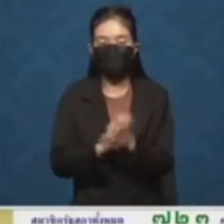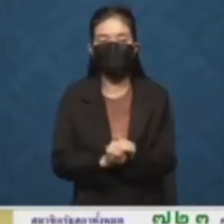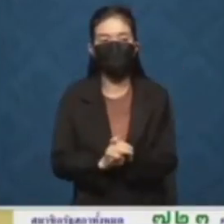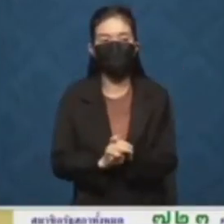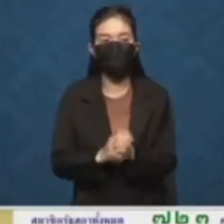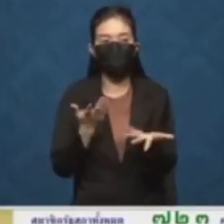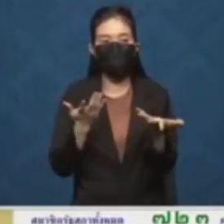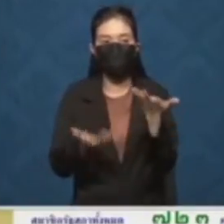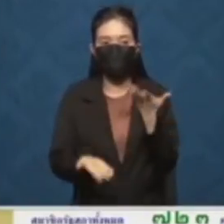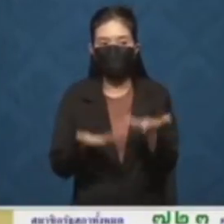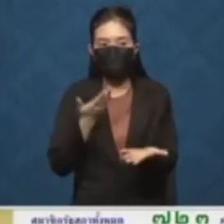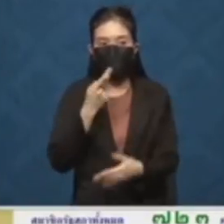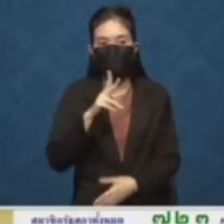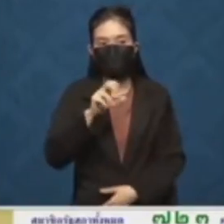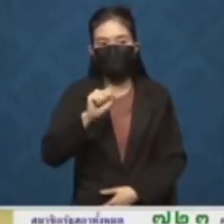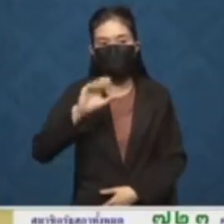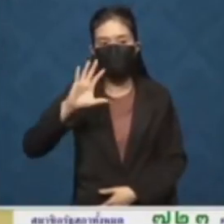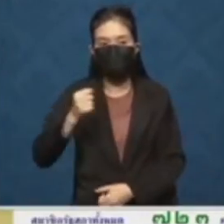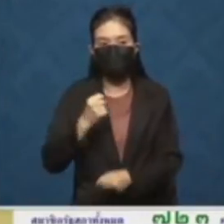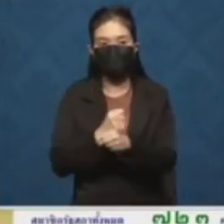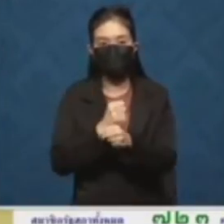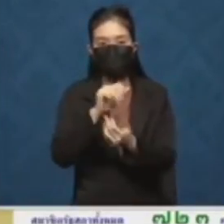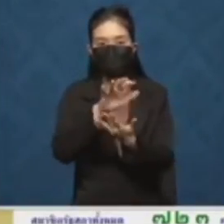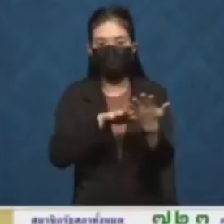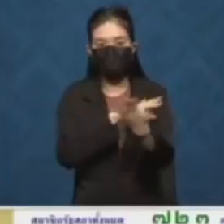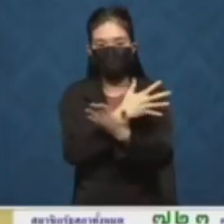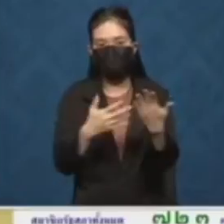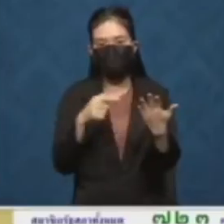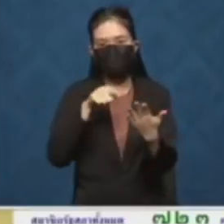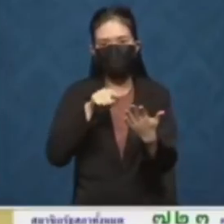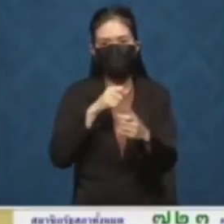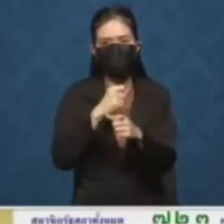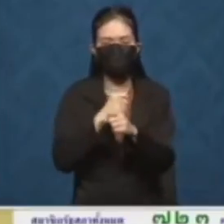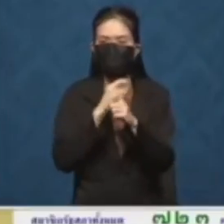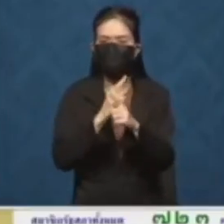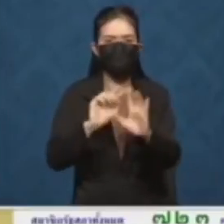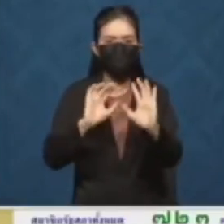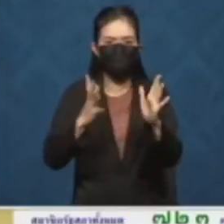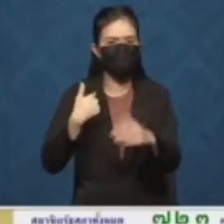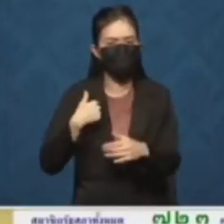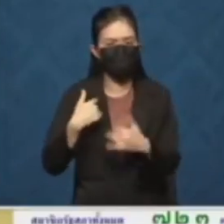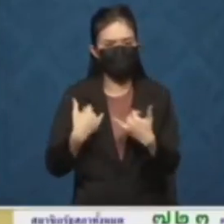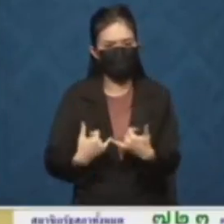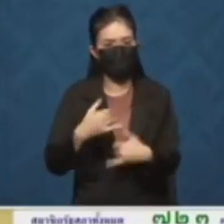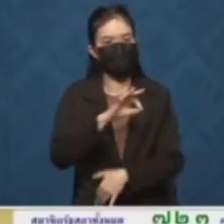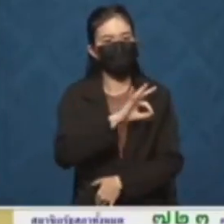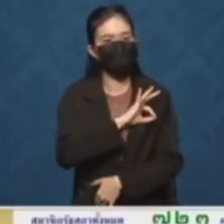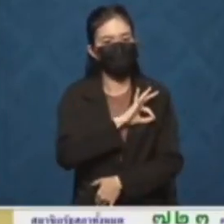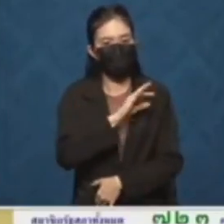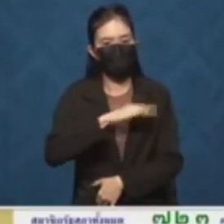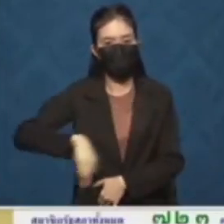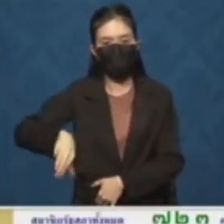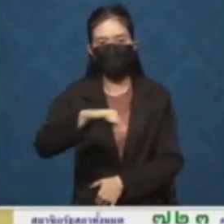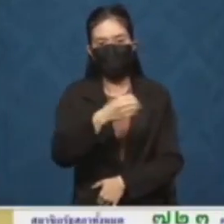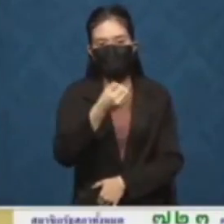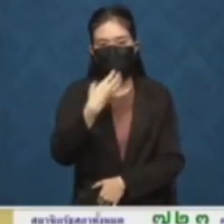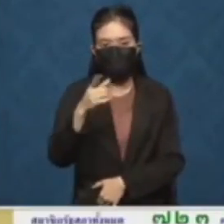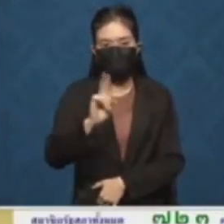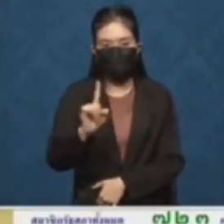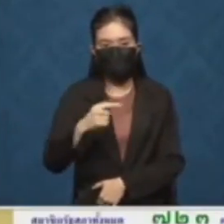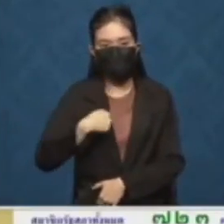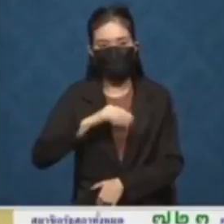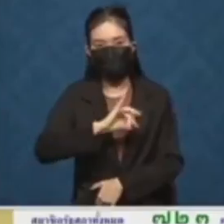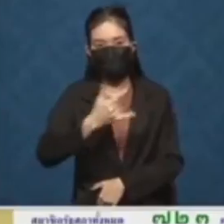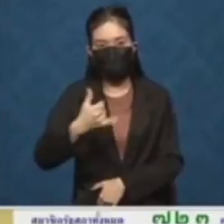ธπε bear.สุท้ายนะครับมีสมายชิ หลท่พูดว่าขอเสนอนี้ล่างอยู่บความกลัว